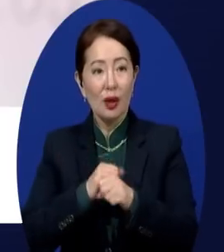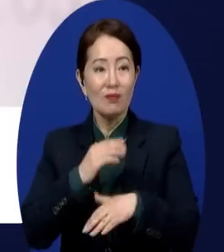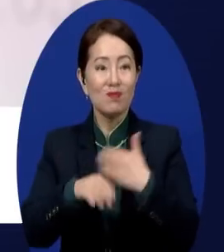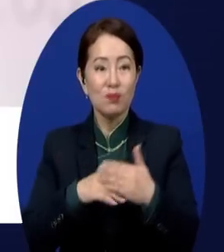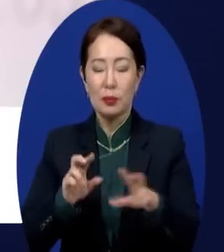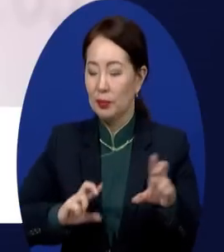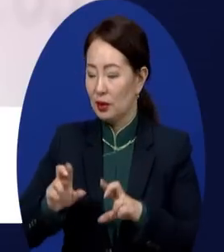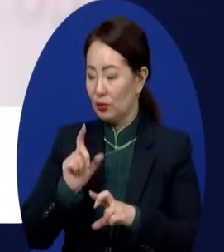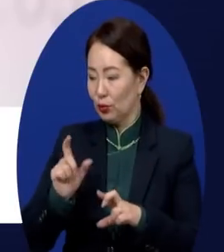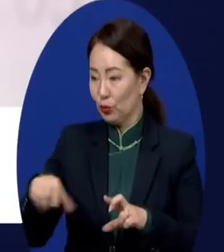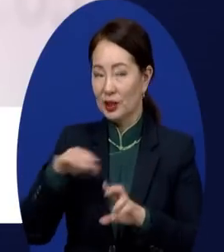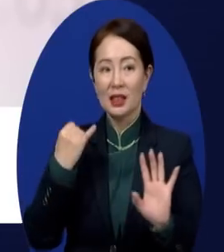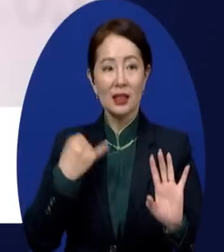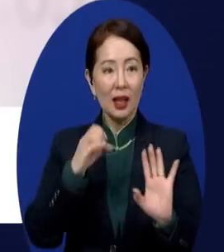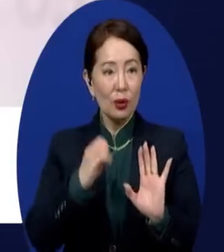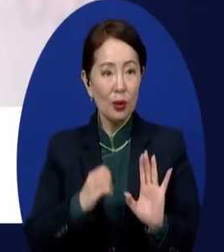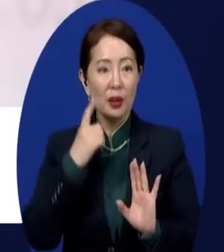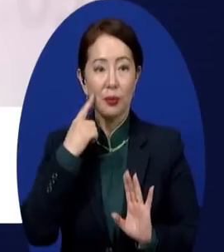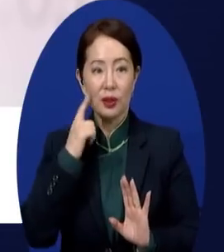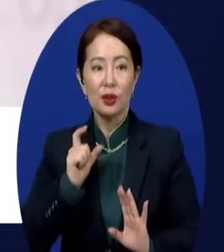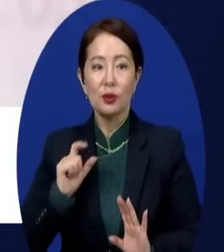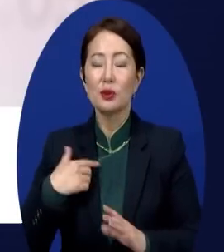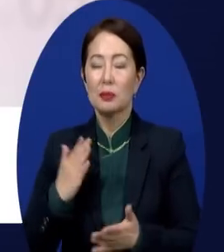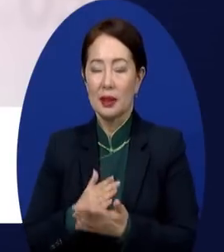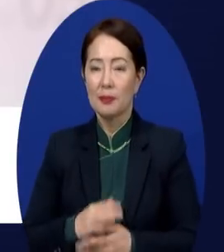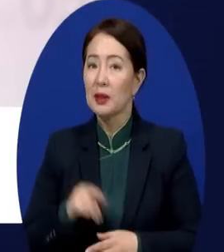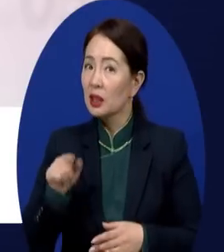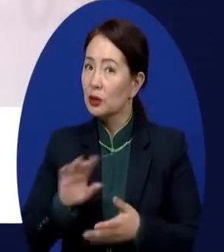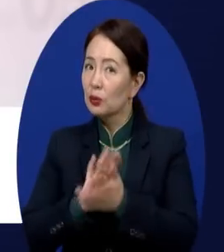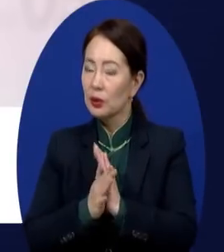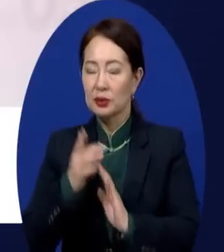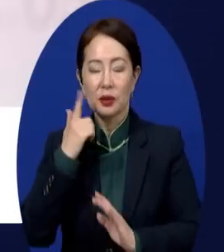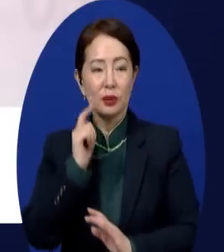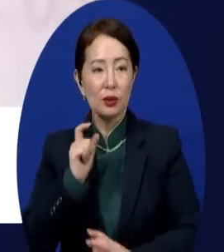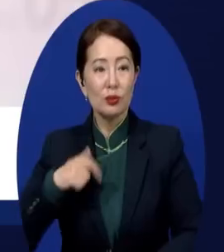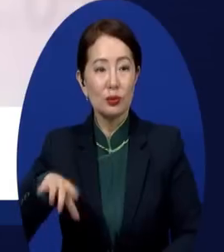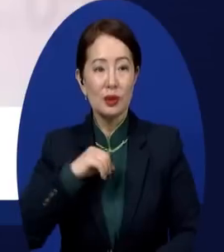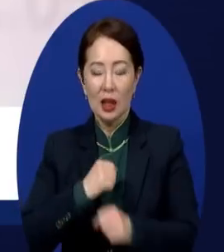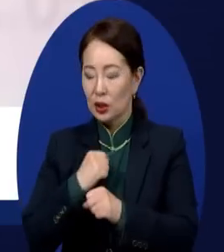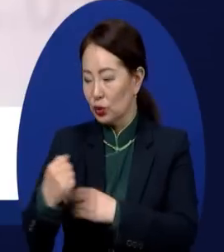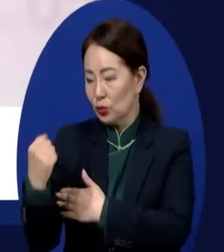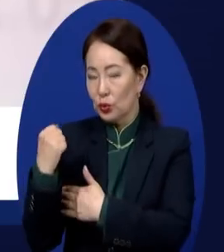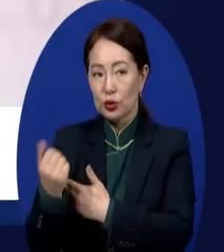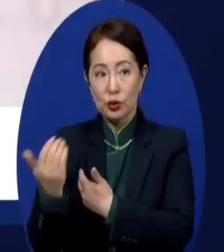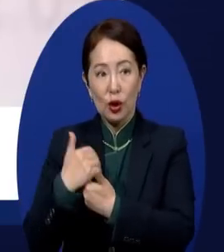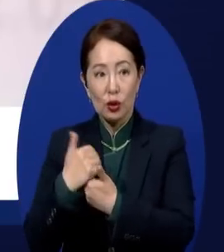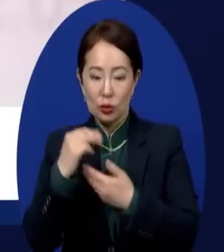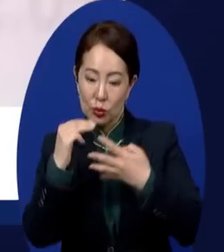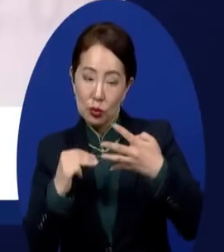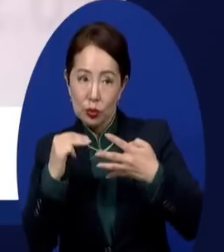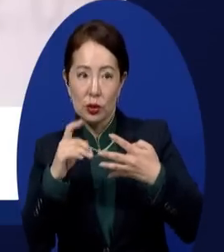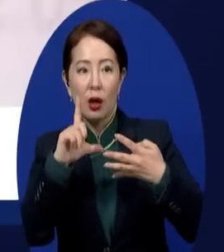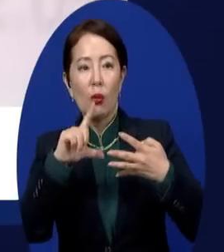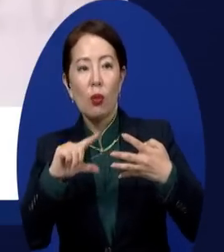эрхэлж байгаа бизнес эрхлэгчдийн 60% эмэгтэйчүүд эзэлж байгаа юм. За гэвч эмэгтэйчүүдийн ажиллах хүчний оролцооны түвшин сүүлийн жилүүдэд